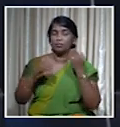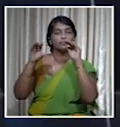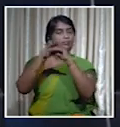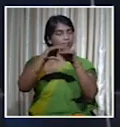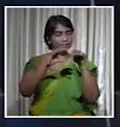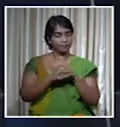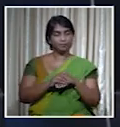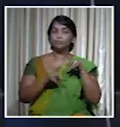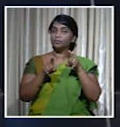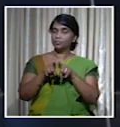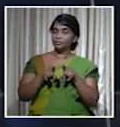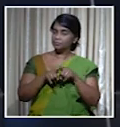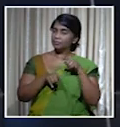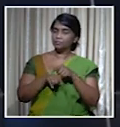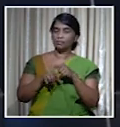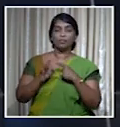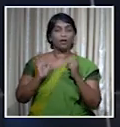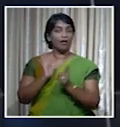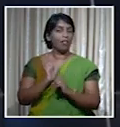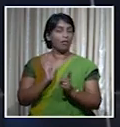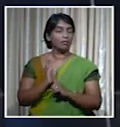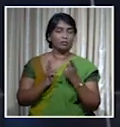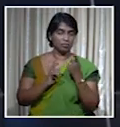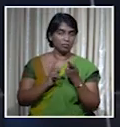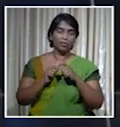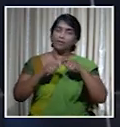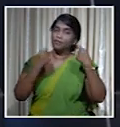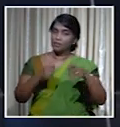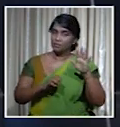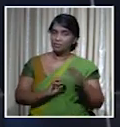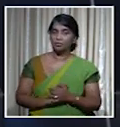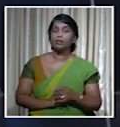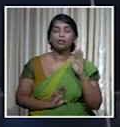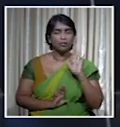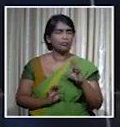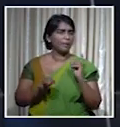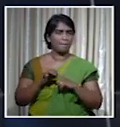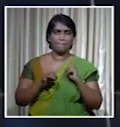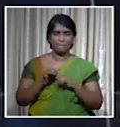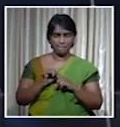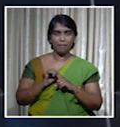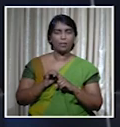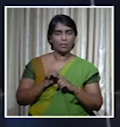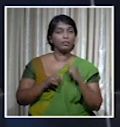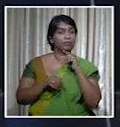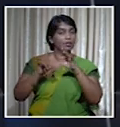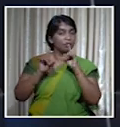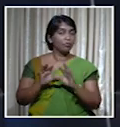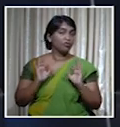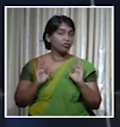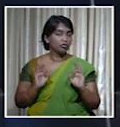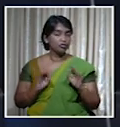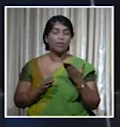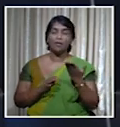කරා. ඒ වෙනුවෙන් තමයි මේ ලක්ෂ ගාණක් මුදල් වියදම් කරලා තියෙන්නේ. හැබැයි ප්‍රශ්නේ තියෙන්නේ එවැනි සුදුසුකම්